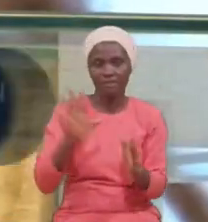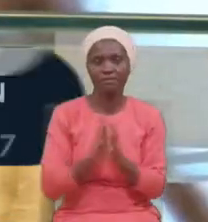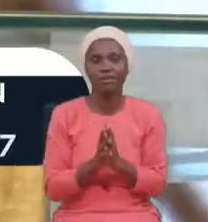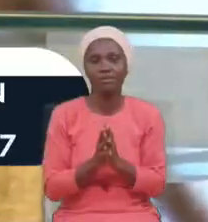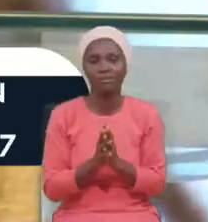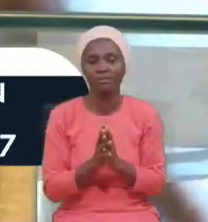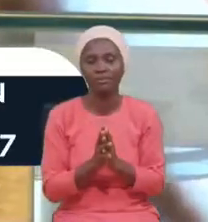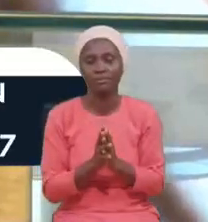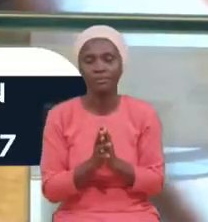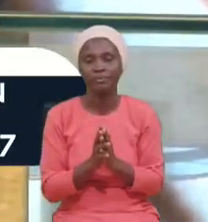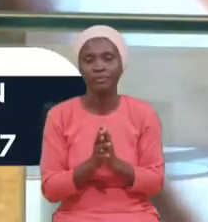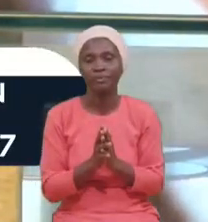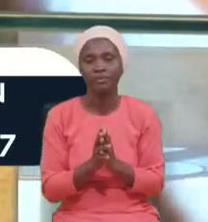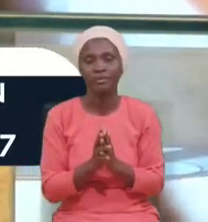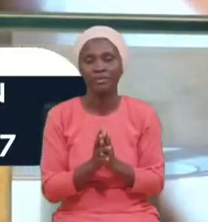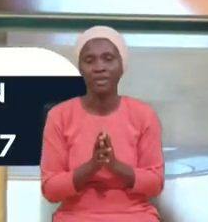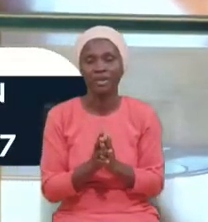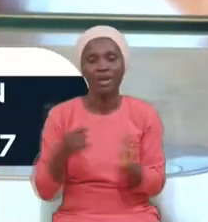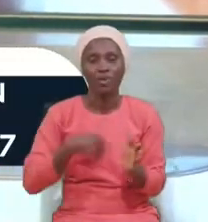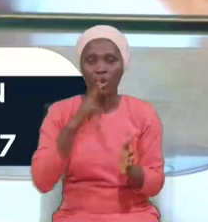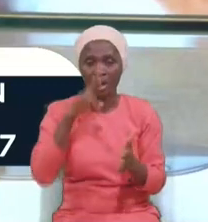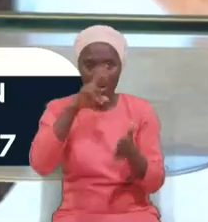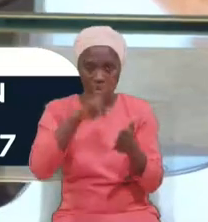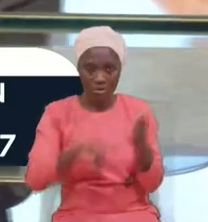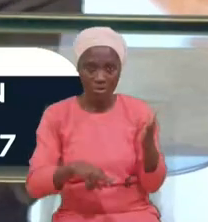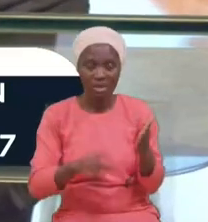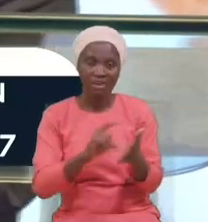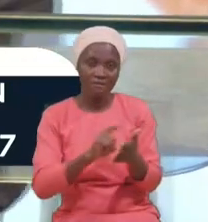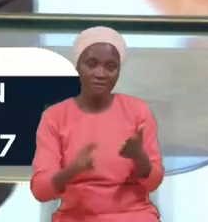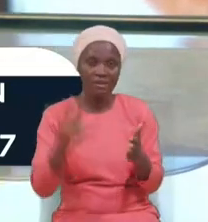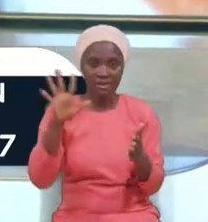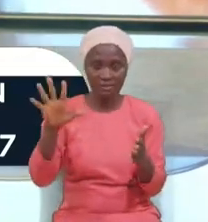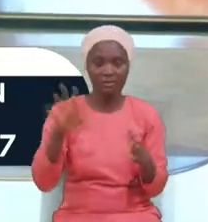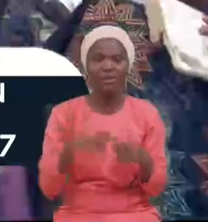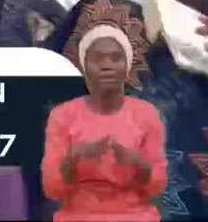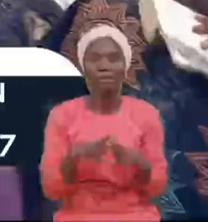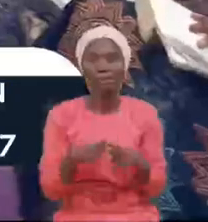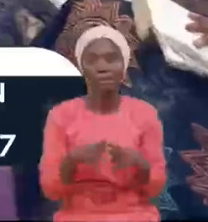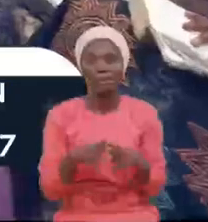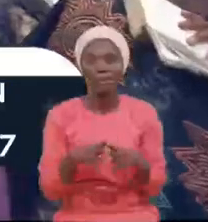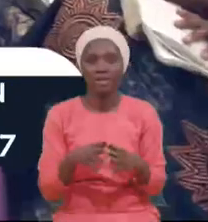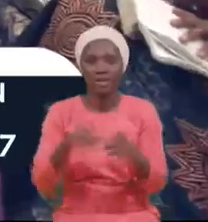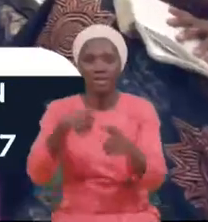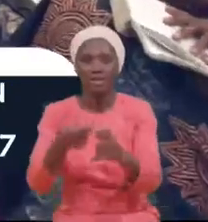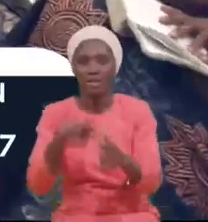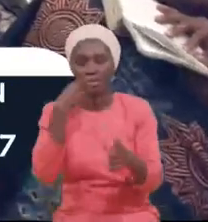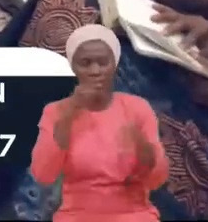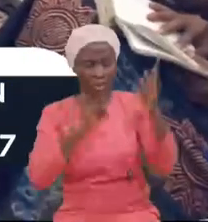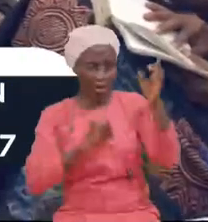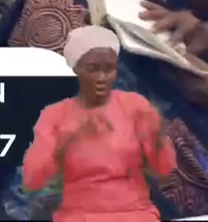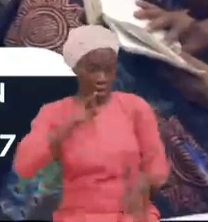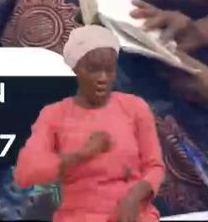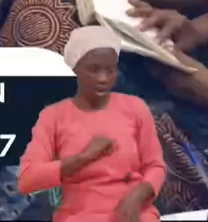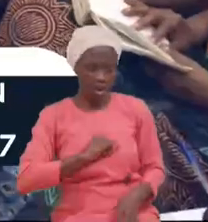Esaïe. Chapitre 6. Nous lisons le verset 5. Alors je dis, malheur à